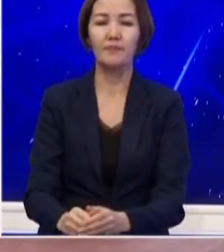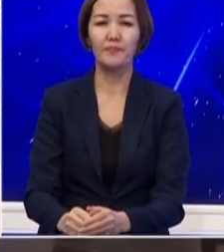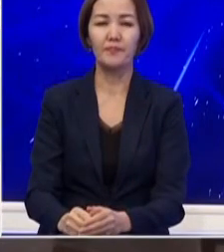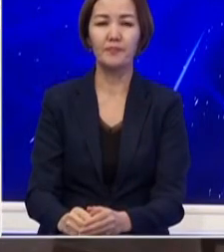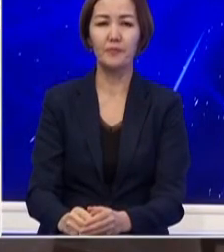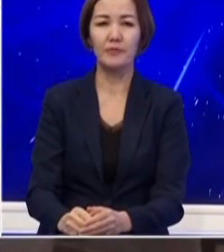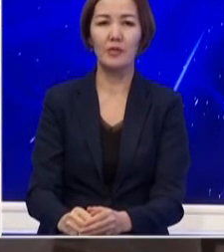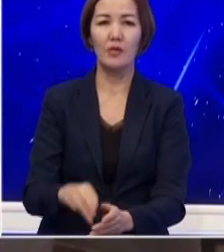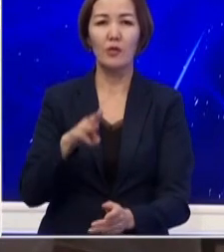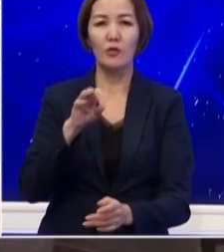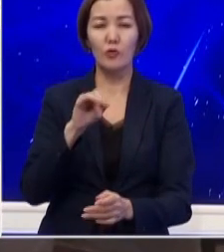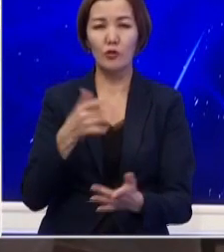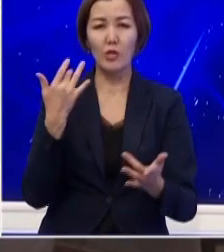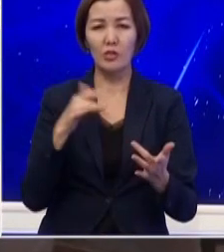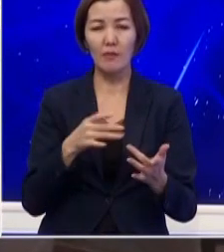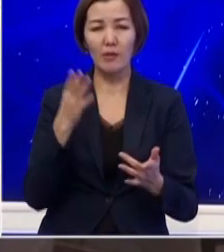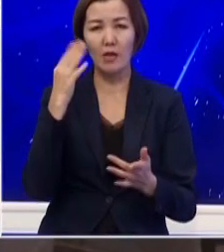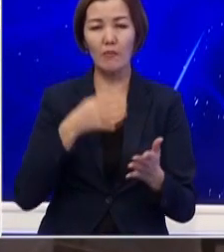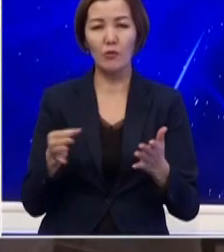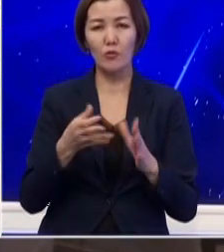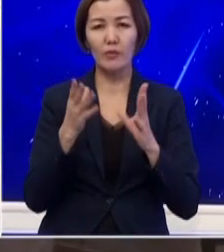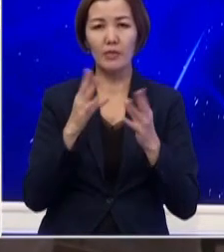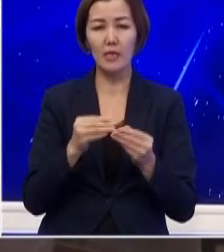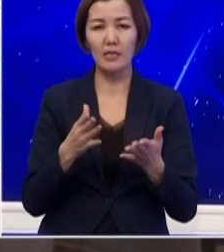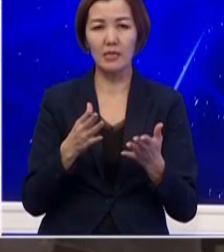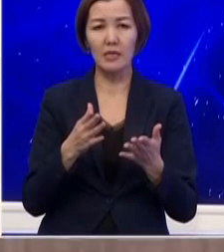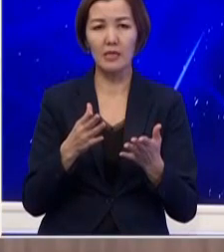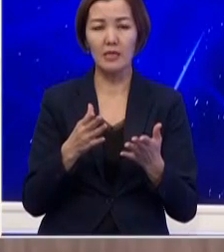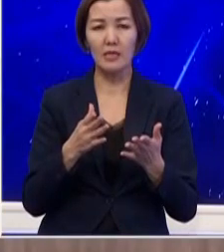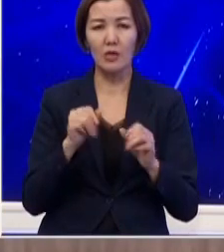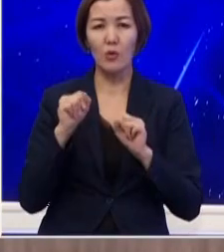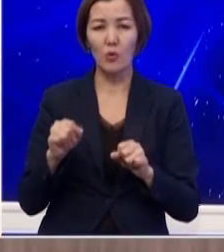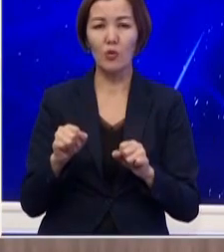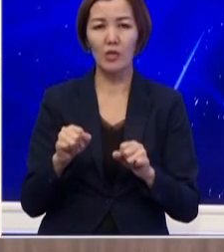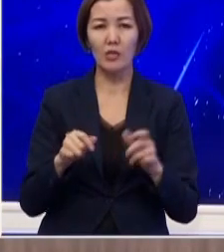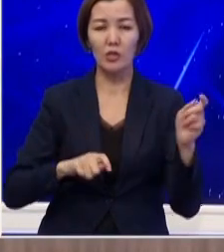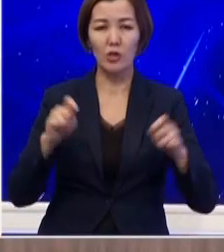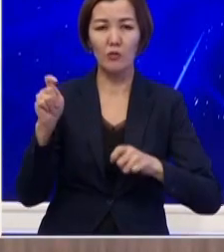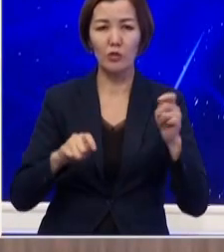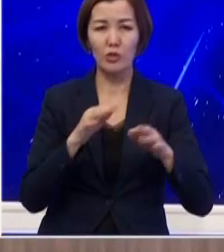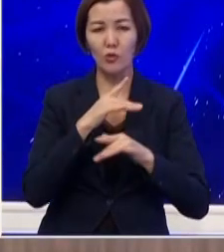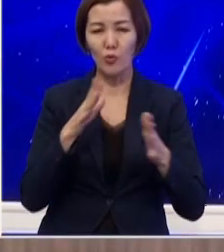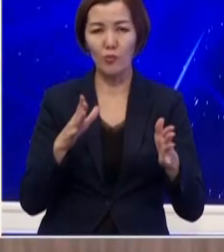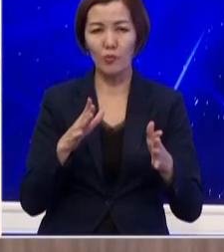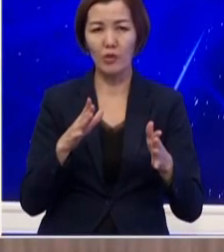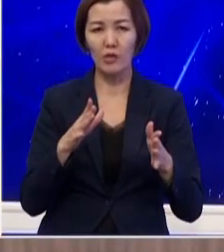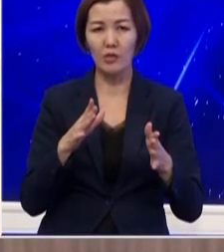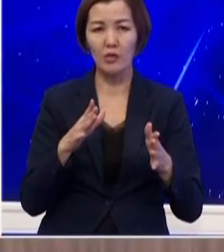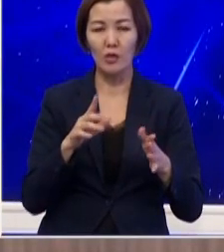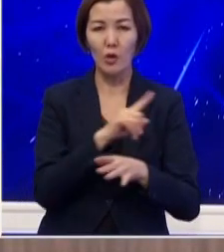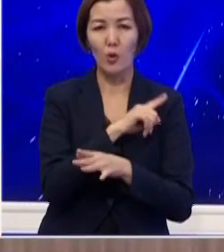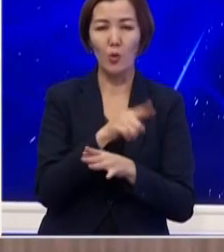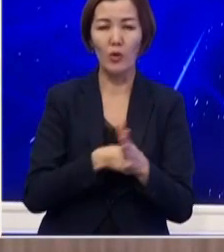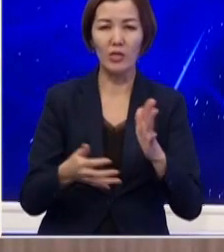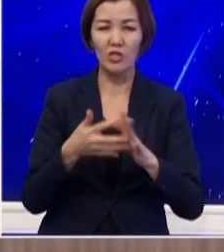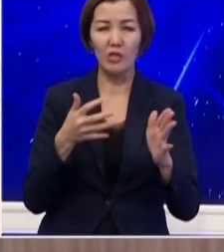тапсырды. Түркістан, Жамбыл және Алматы облыстарындағы дренаждық жүйелердің жауын шашынның көп мөлшеріне қуаты жетпеді.